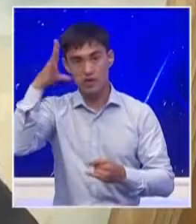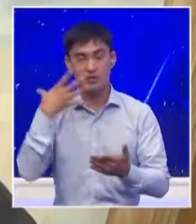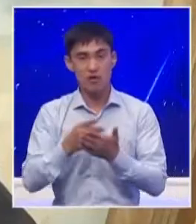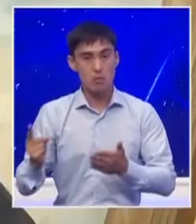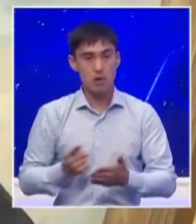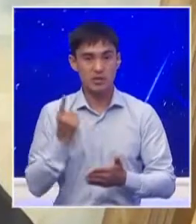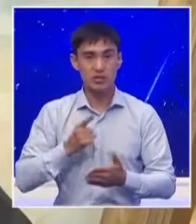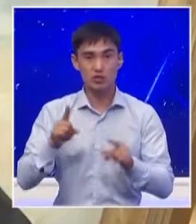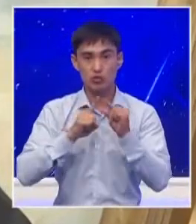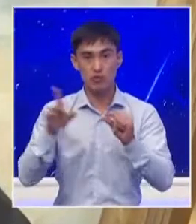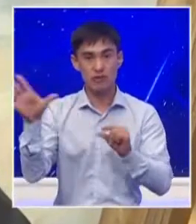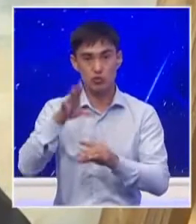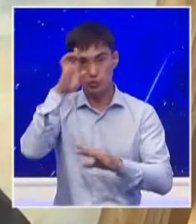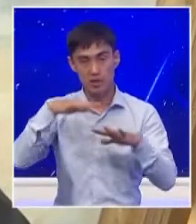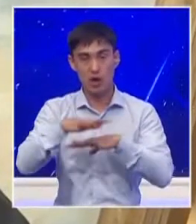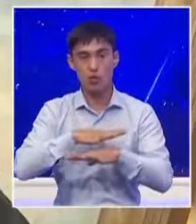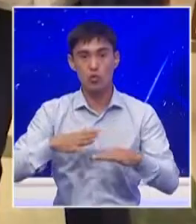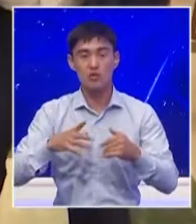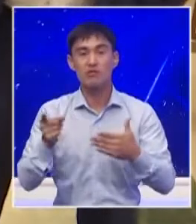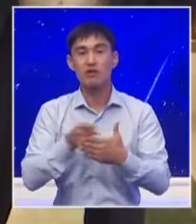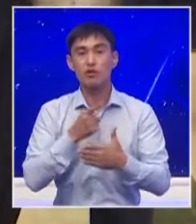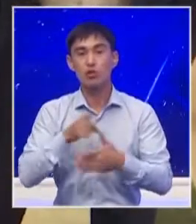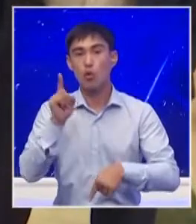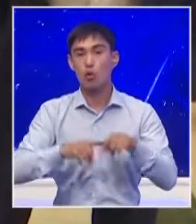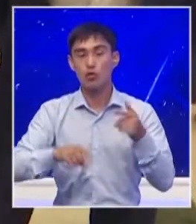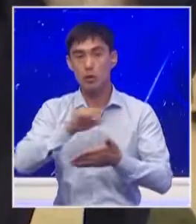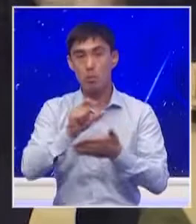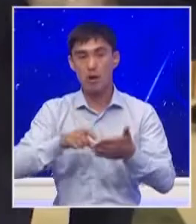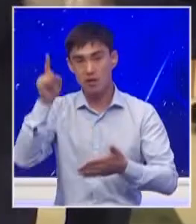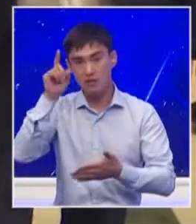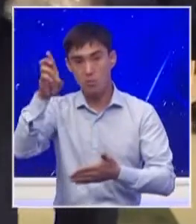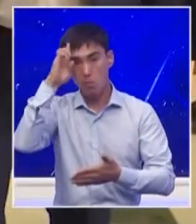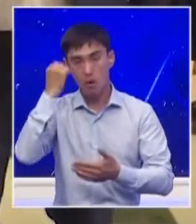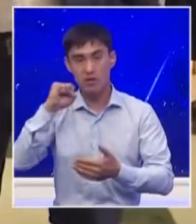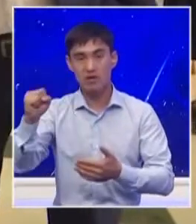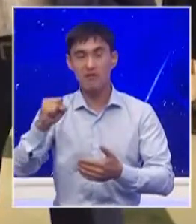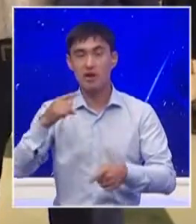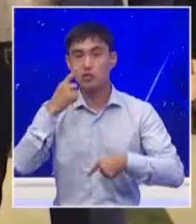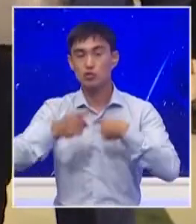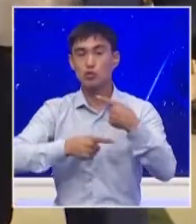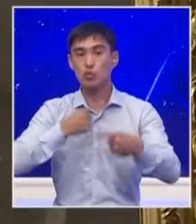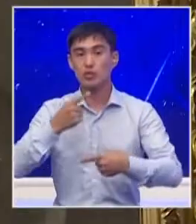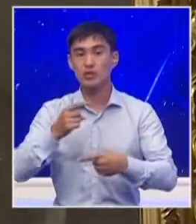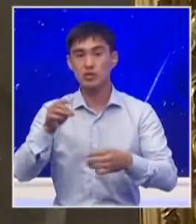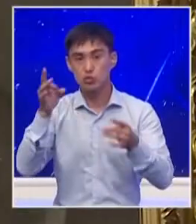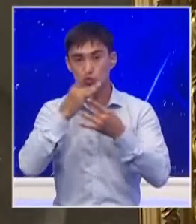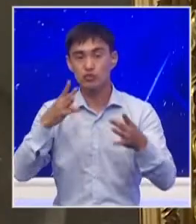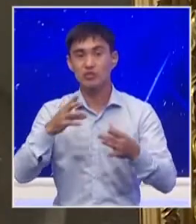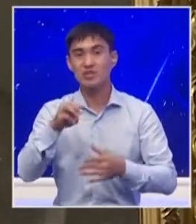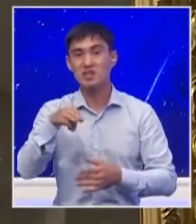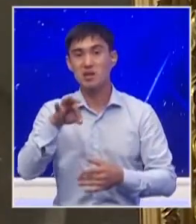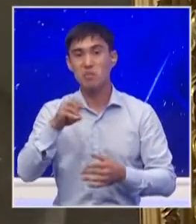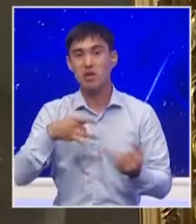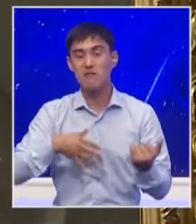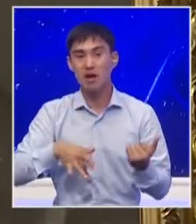слова на всю страну не зря край носит звание родины поэтов и батыров традиционные искусства тюрьме это на седане и в вокальном